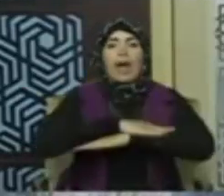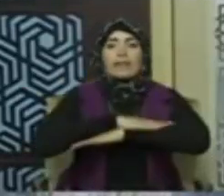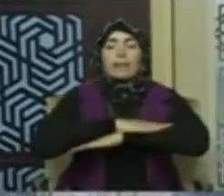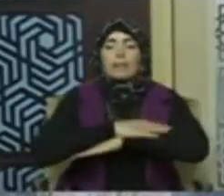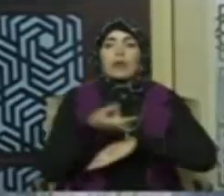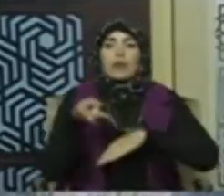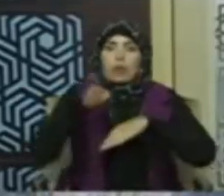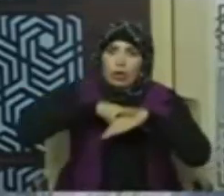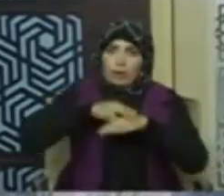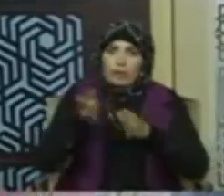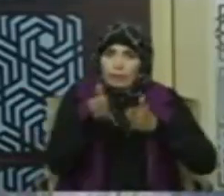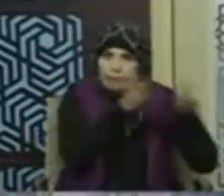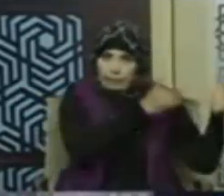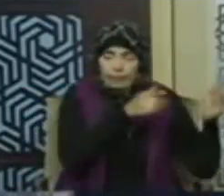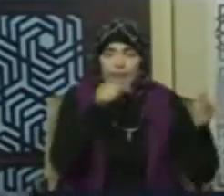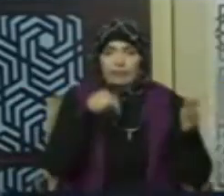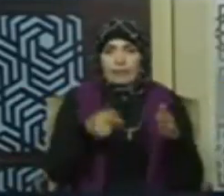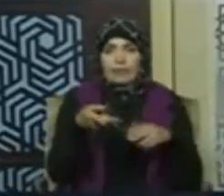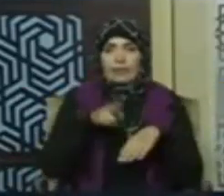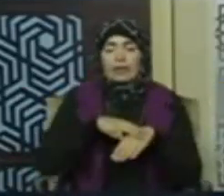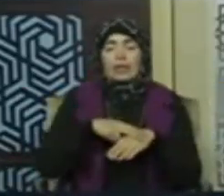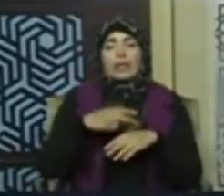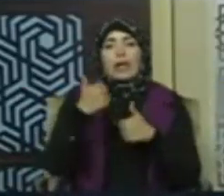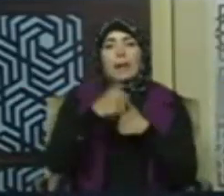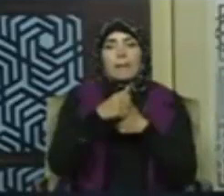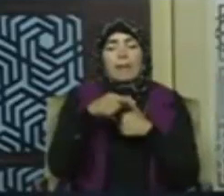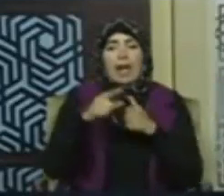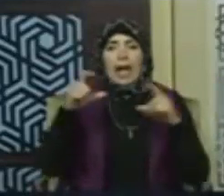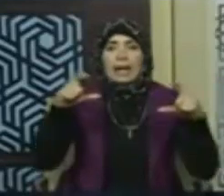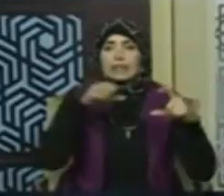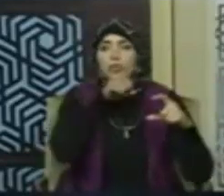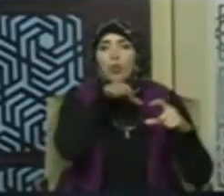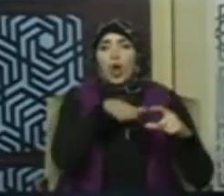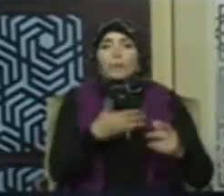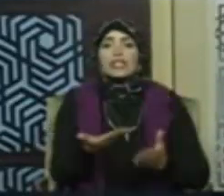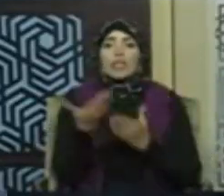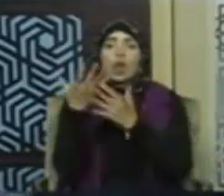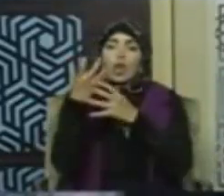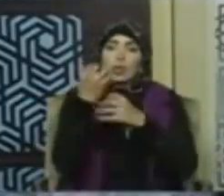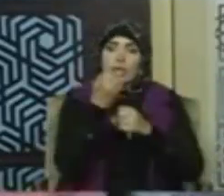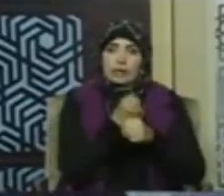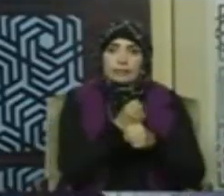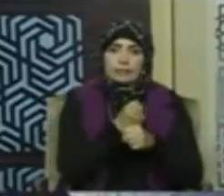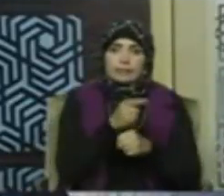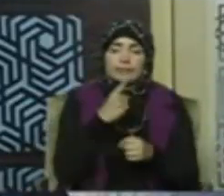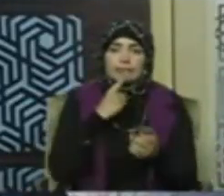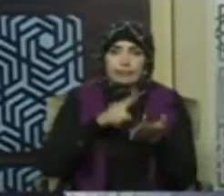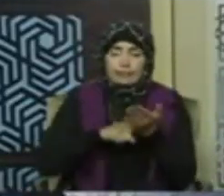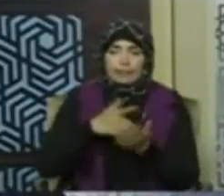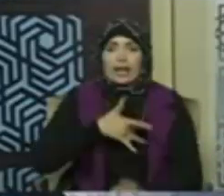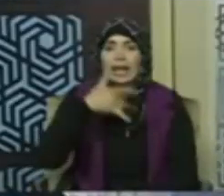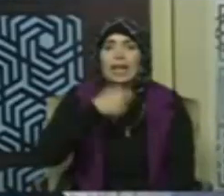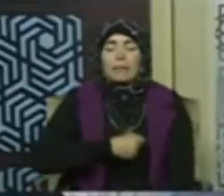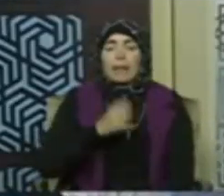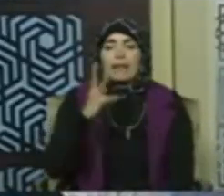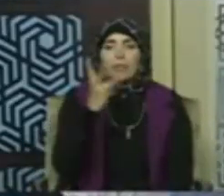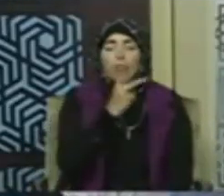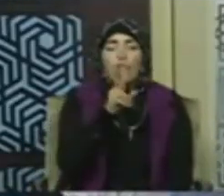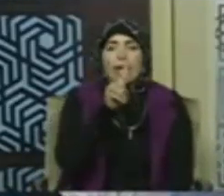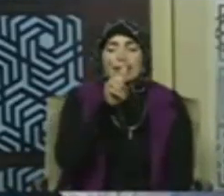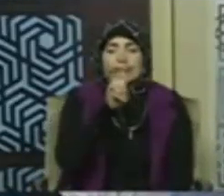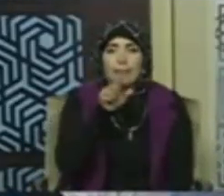أيضا بتكملة حديث سيدنا رسول الله صلى الله عليه وسلم، الإيمان